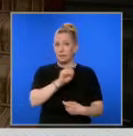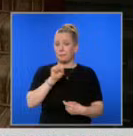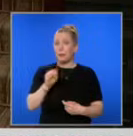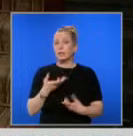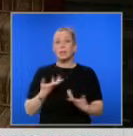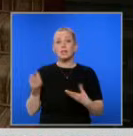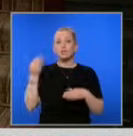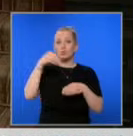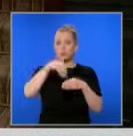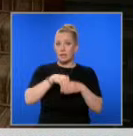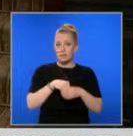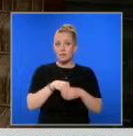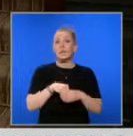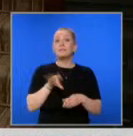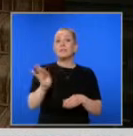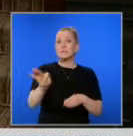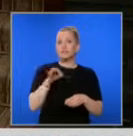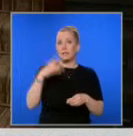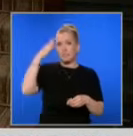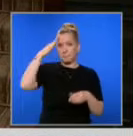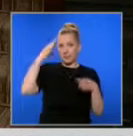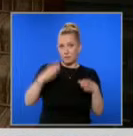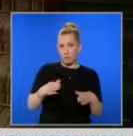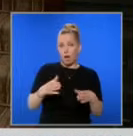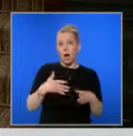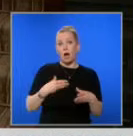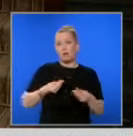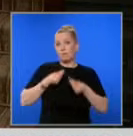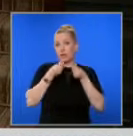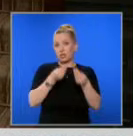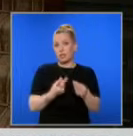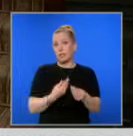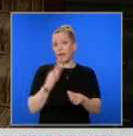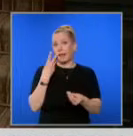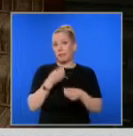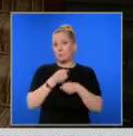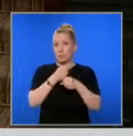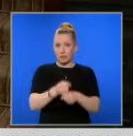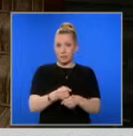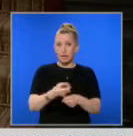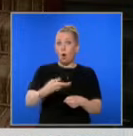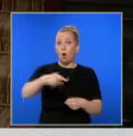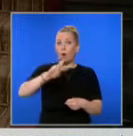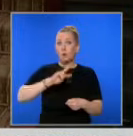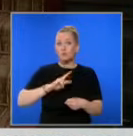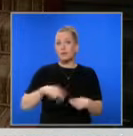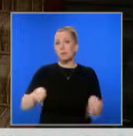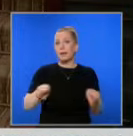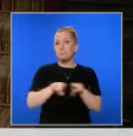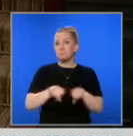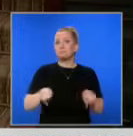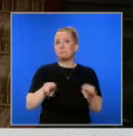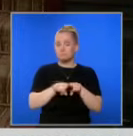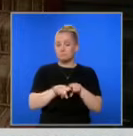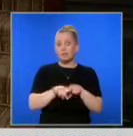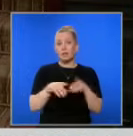биха ли участвали в излъчване на правителство, ако се стигне до връчване на третия мандат. Отговорите бяха еднозначни,